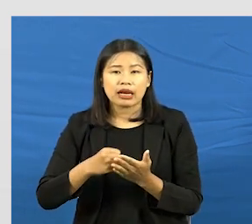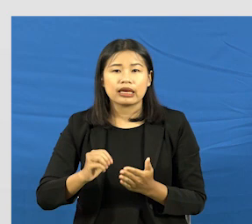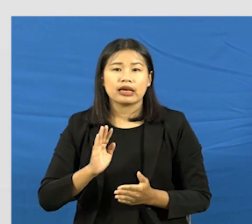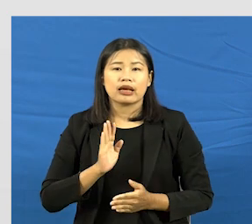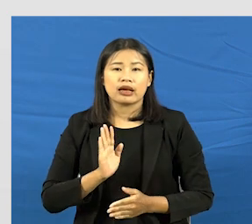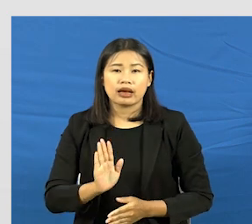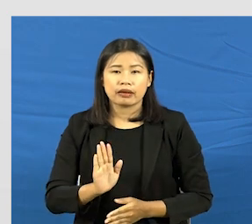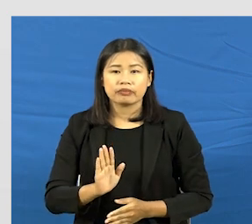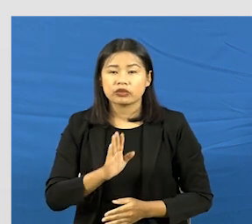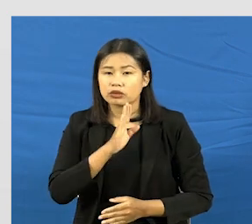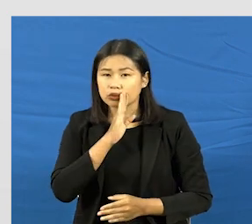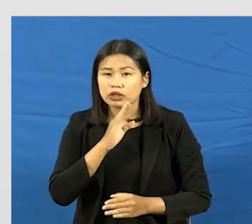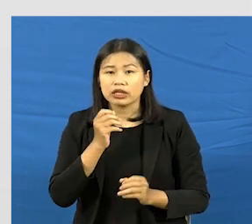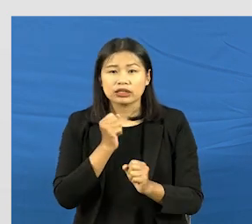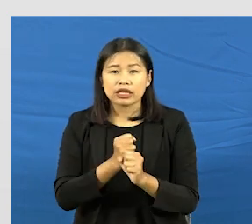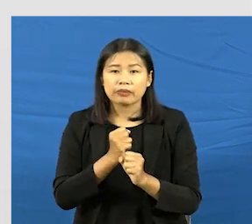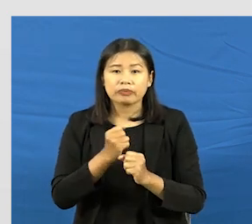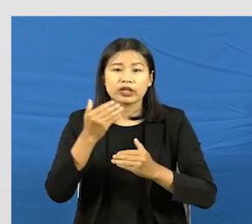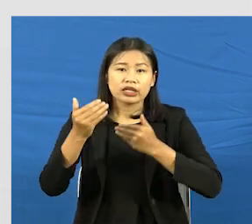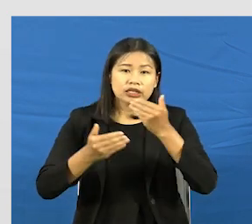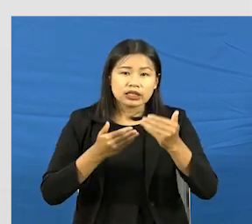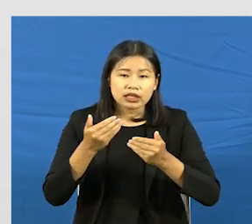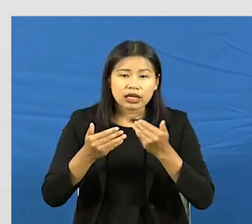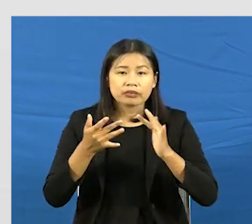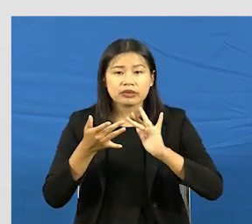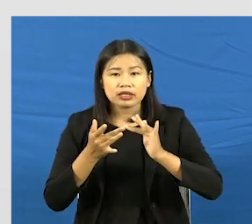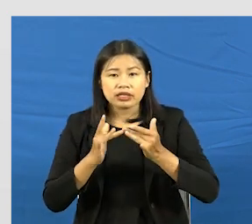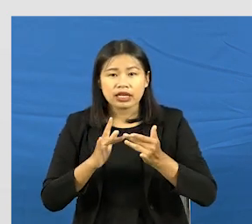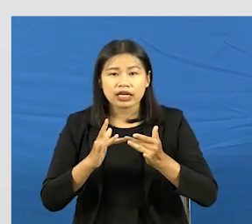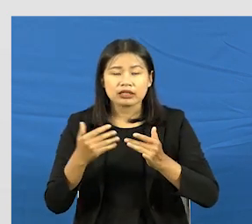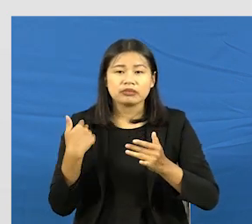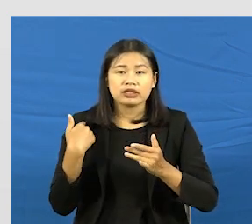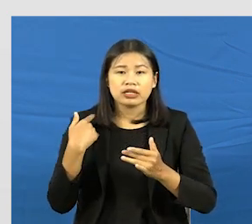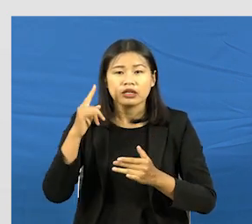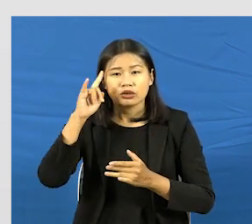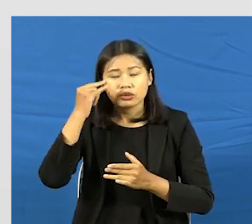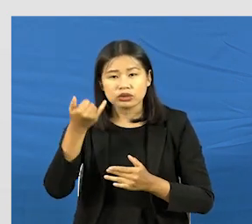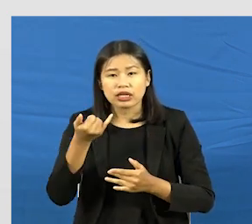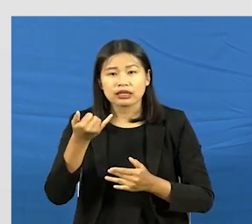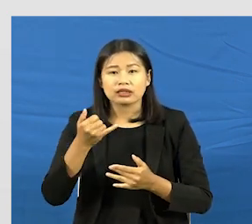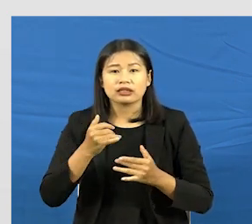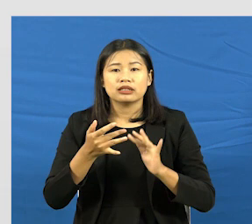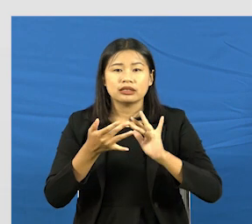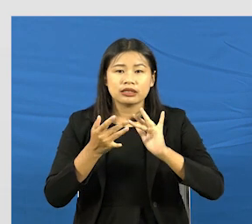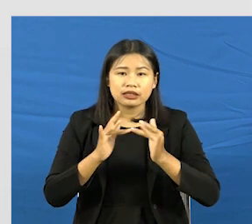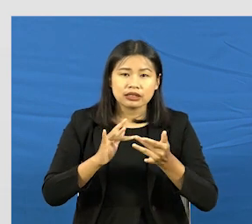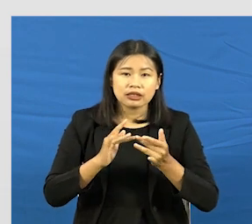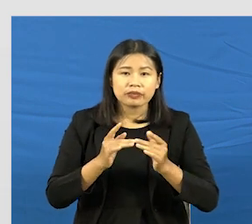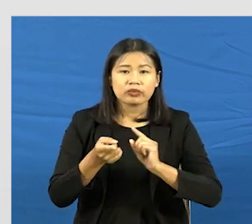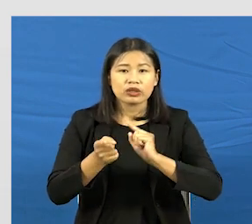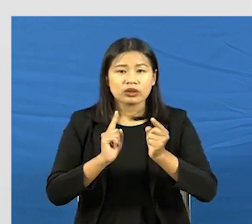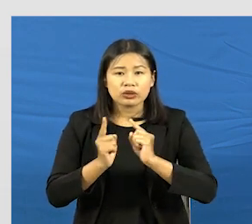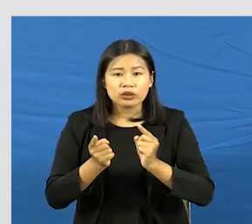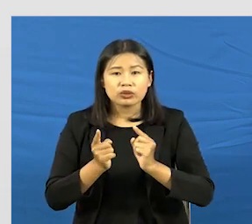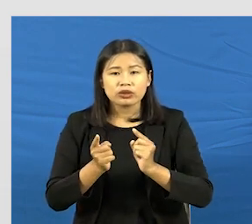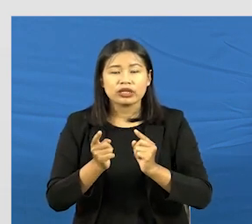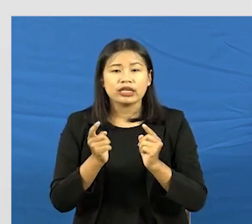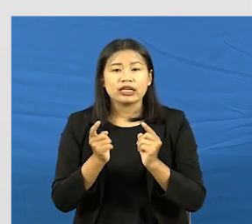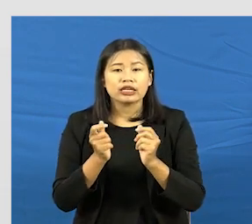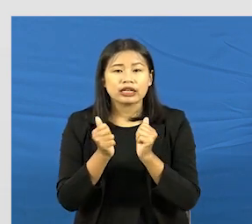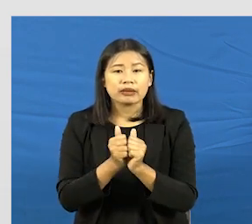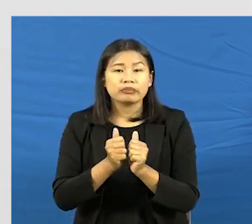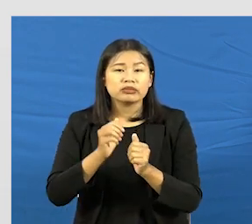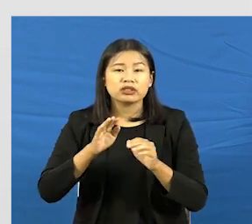การสร้างความรู้จักคุ้นเคยหรือว่าจะแนะนำสิ่งที่มันจะเป็นประโยชน์ให้กับนักศึกษารุ่นน้อง